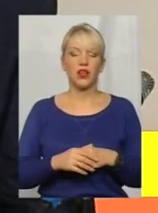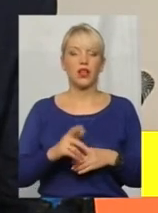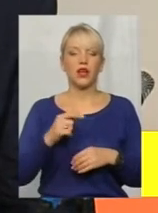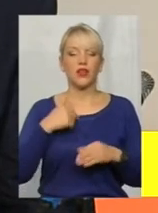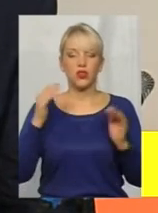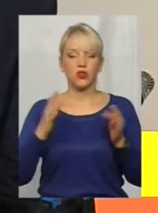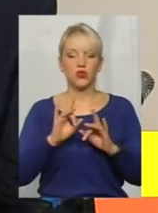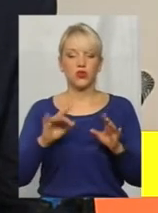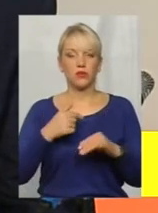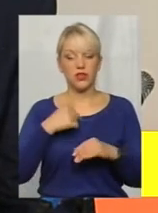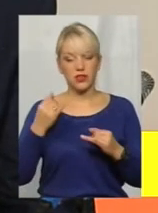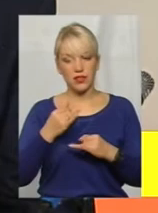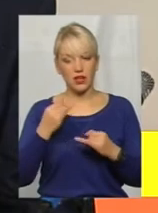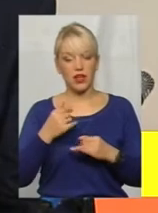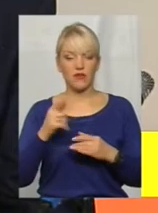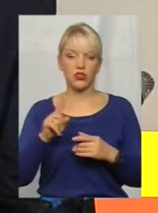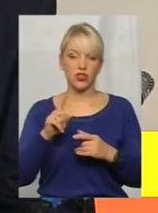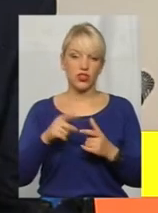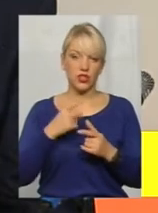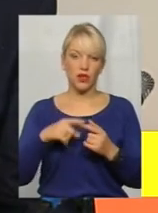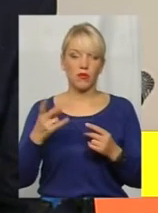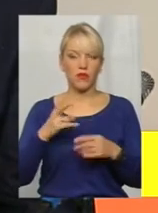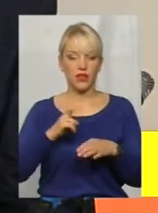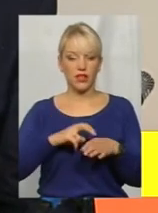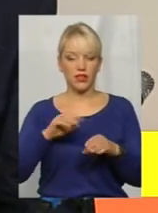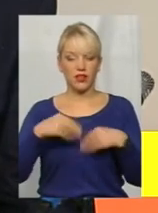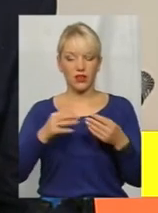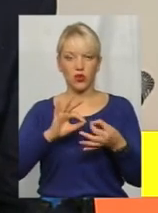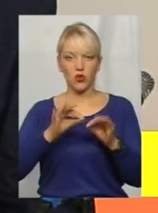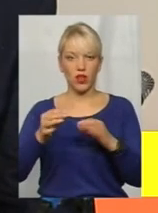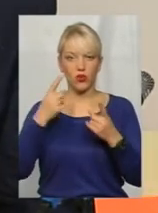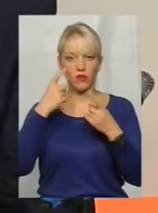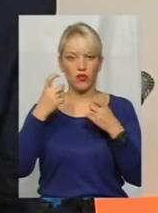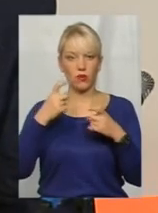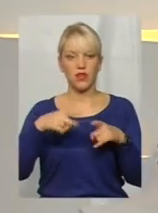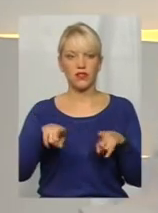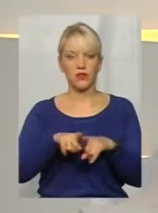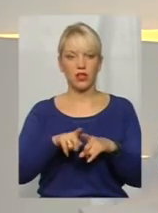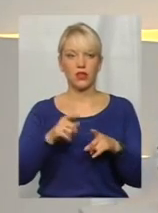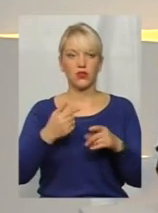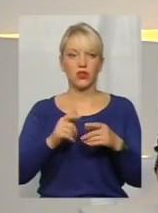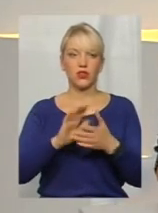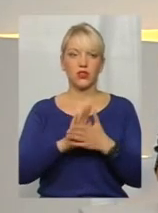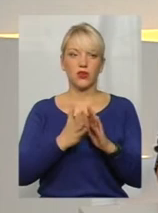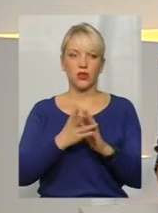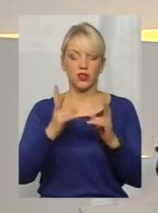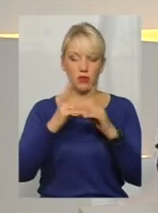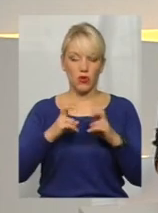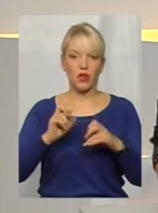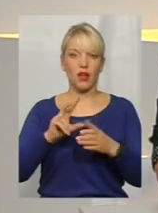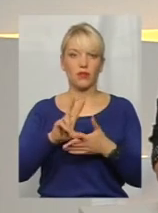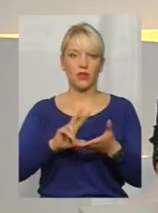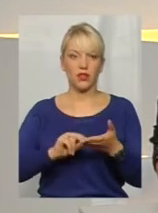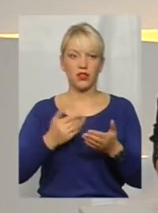Мені цікаво, чи лікар має дати докладну інформацію. От в такому цю ситуацію ми зараз беремо як за приклад.